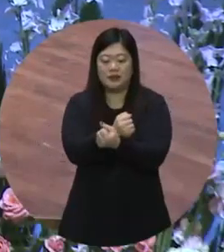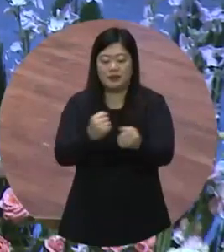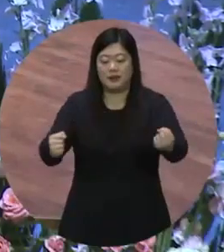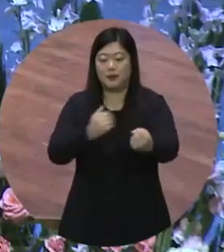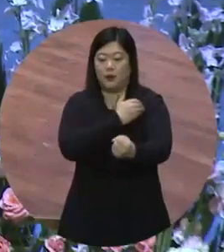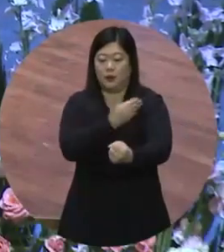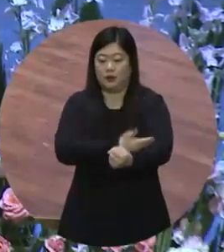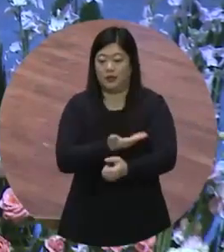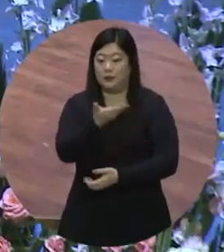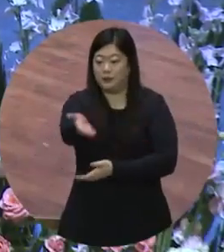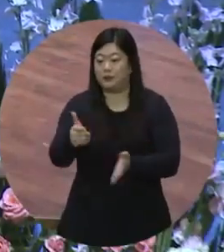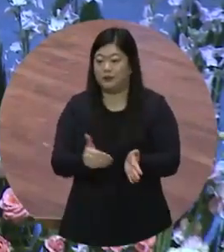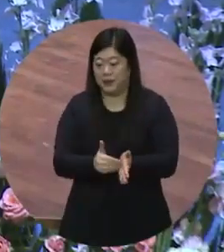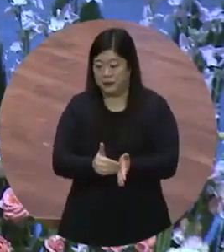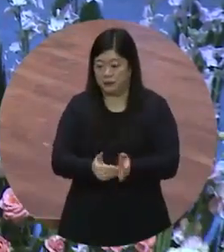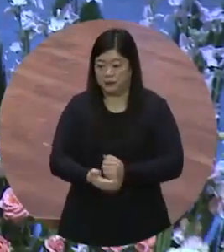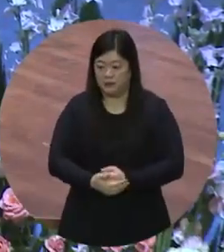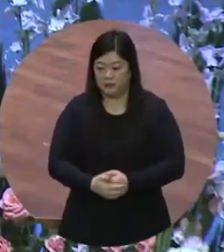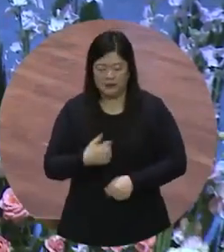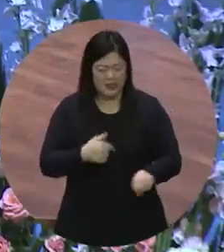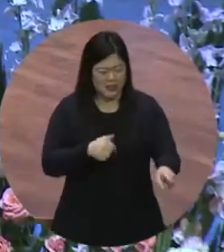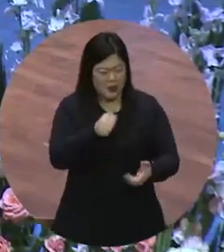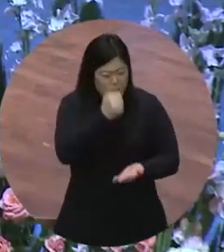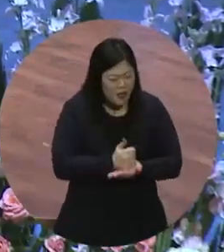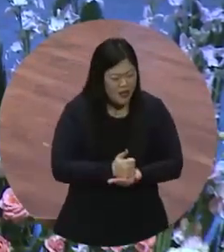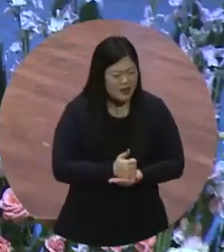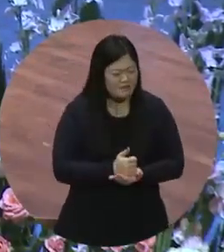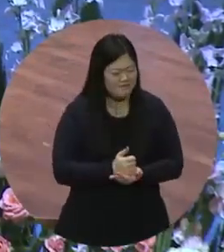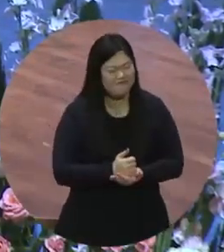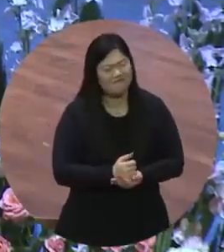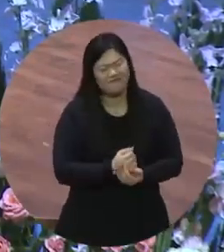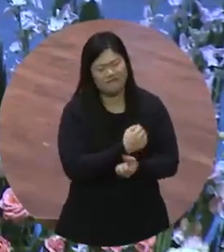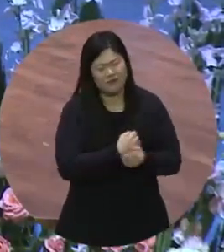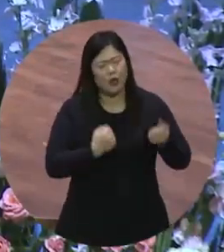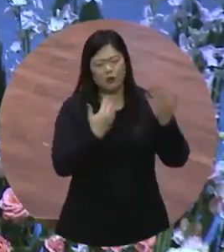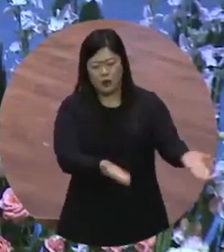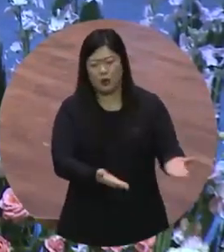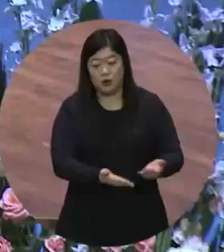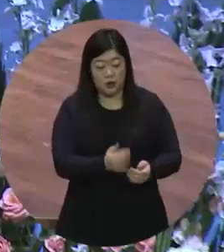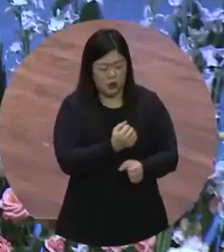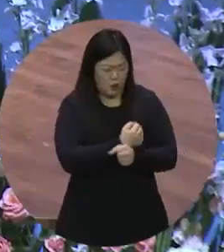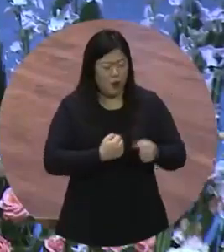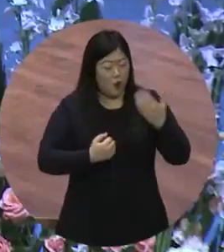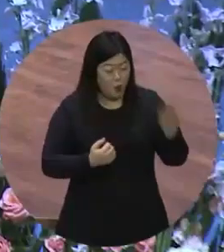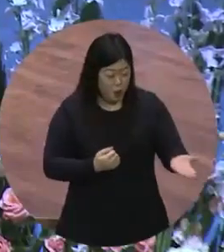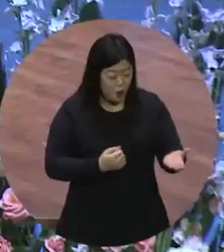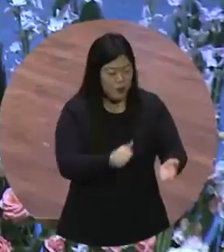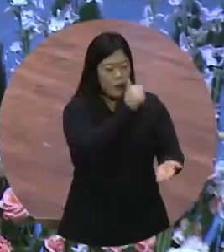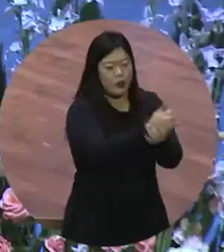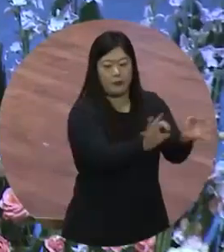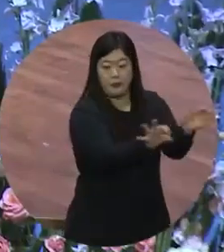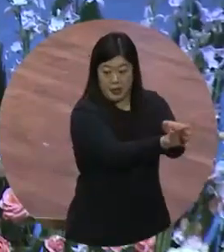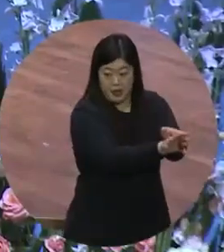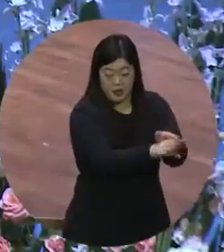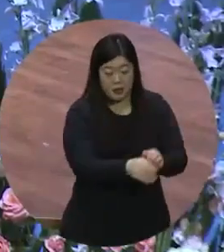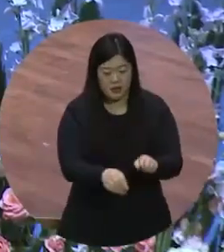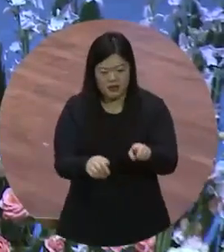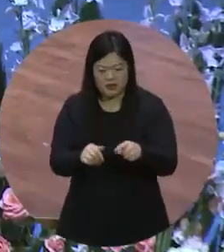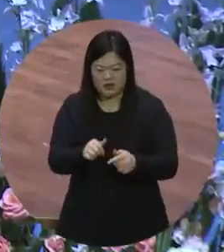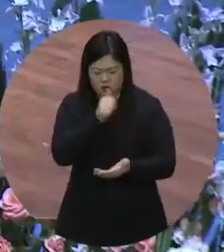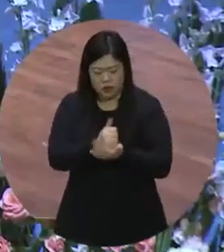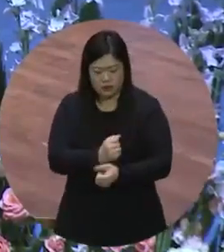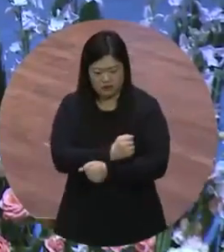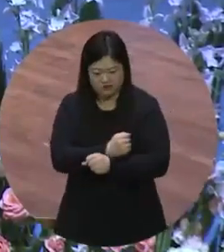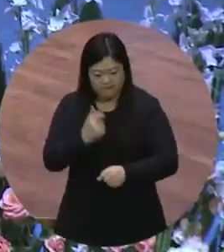주었어. 너가 그 사람 죄를 사해주면 사해주고 안 사해주면 그대로 있는 것이다. 엄청난 권세예요.